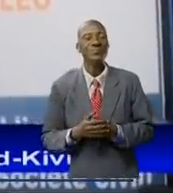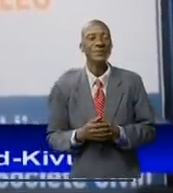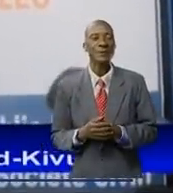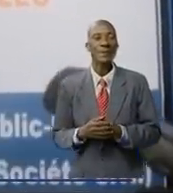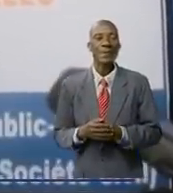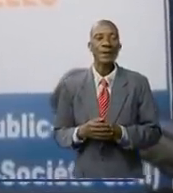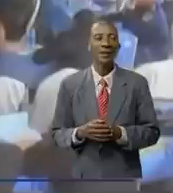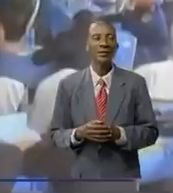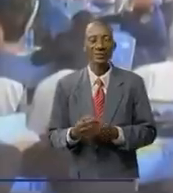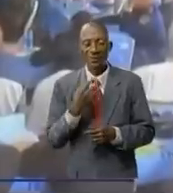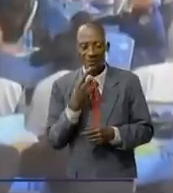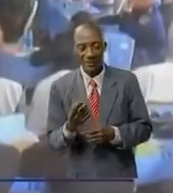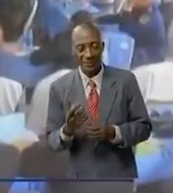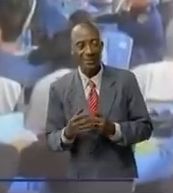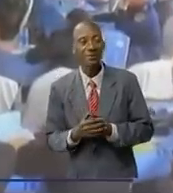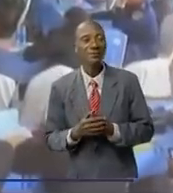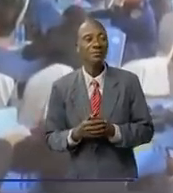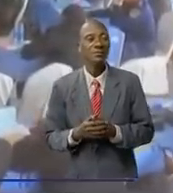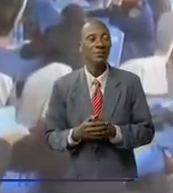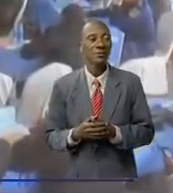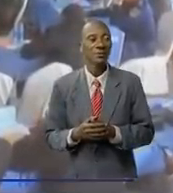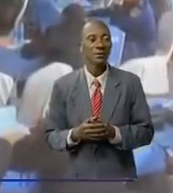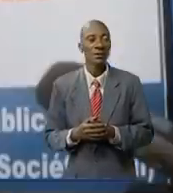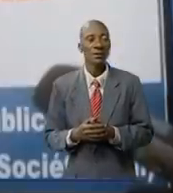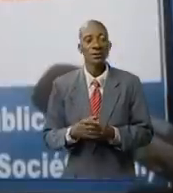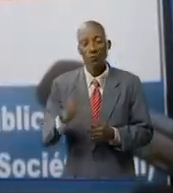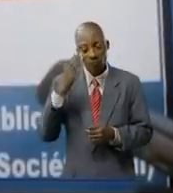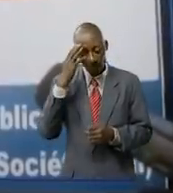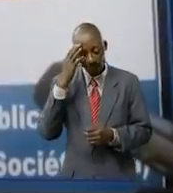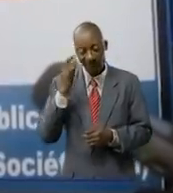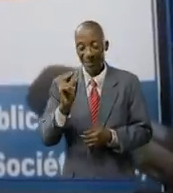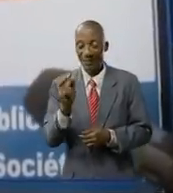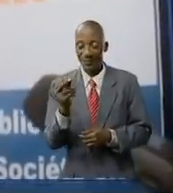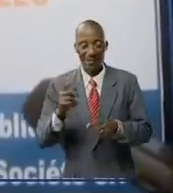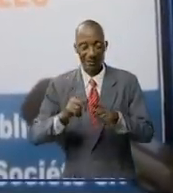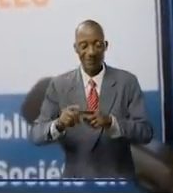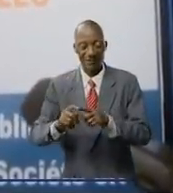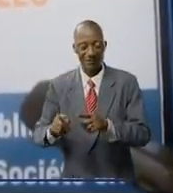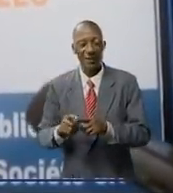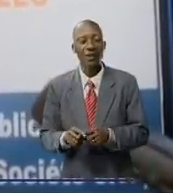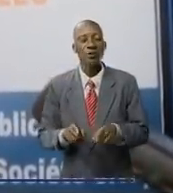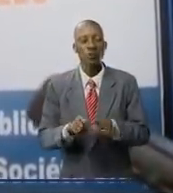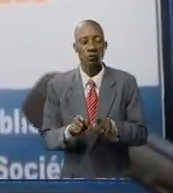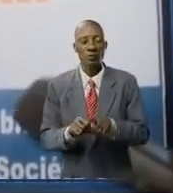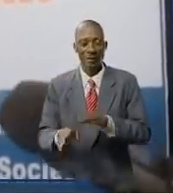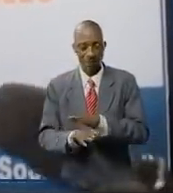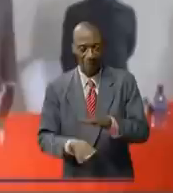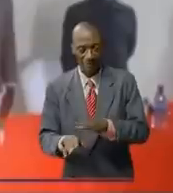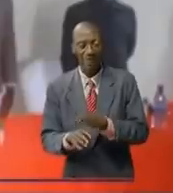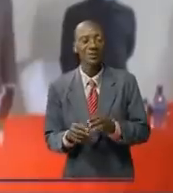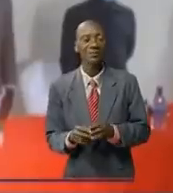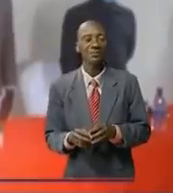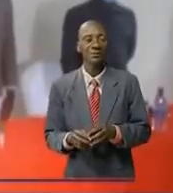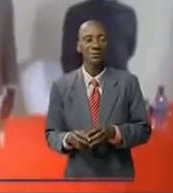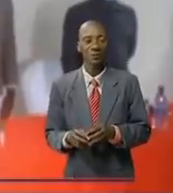seront sortis de ce statut sont des minerais bel et bien légaux et bel et bien propres. Et donc, ça nous allons produire aussi